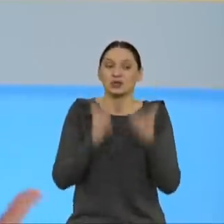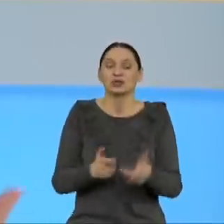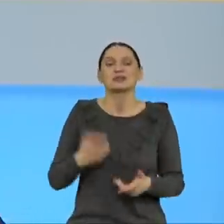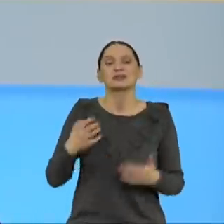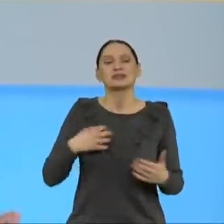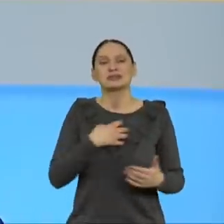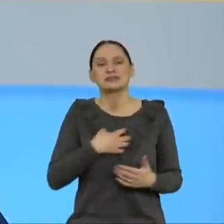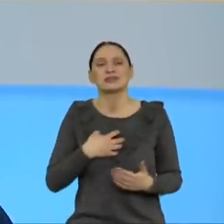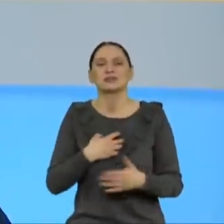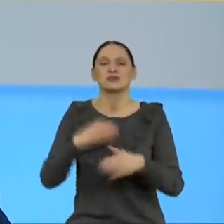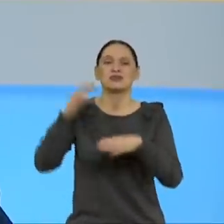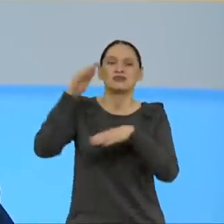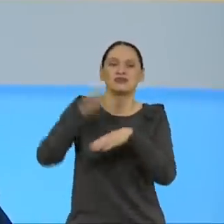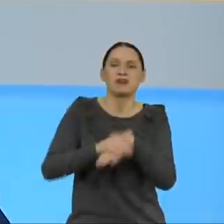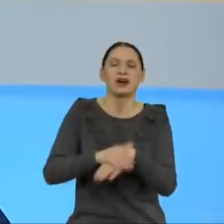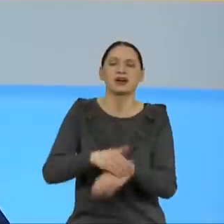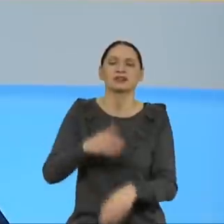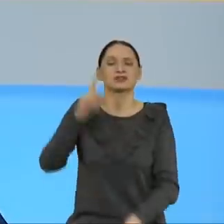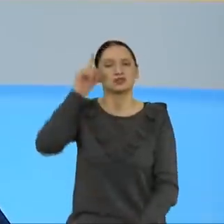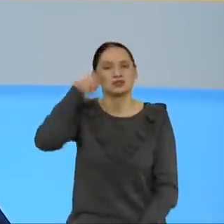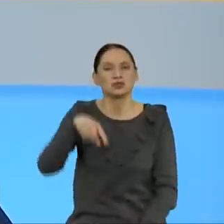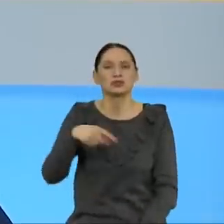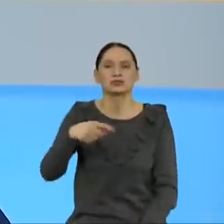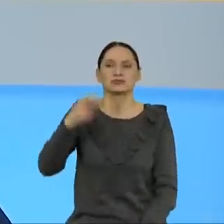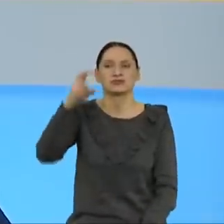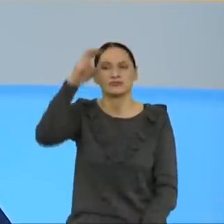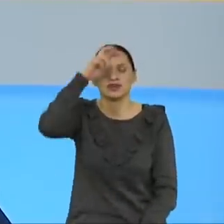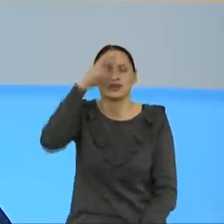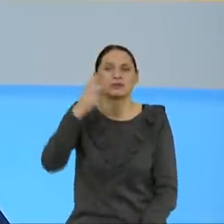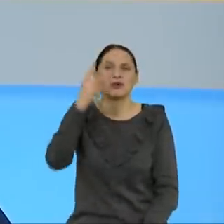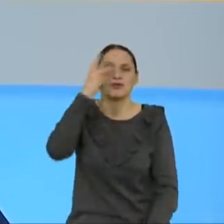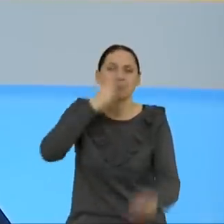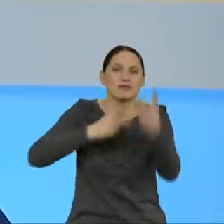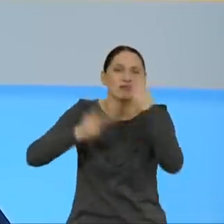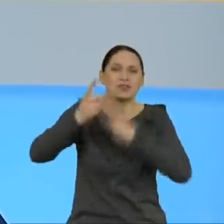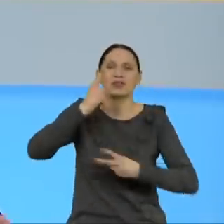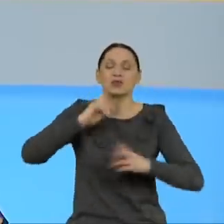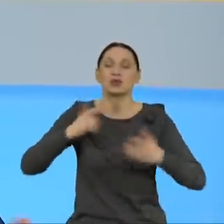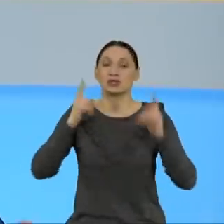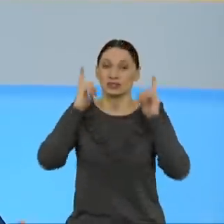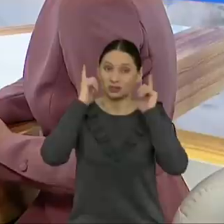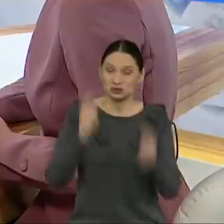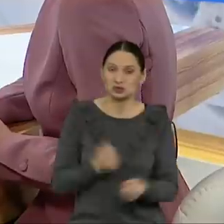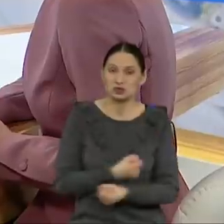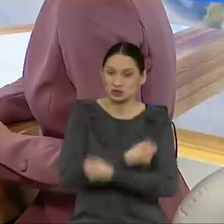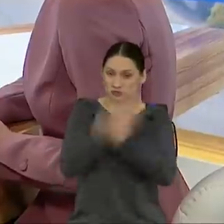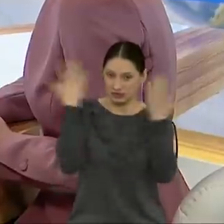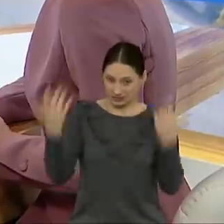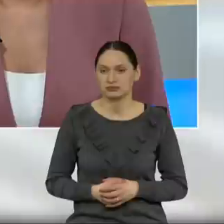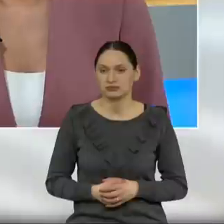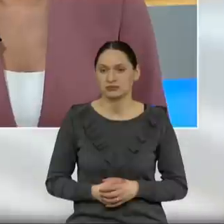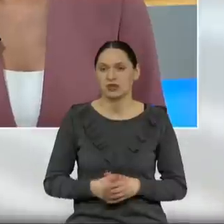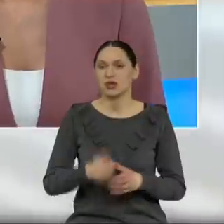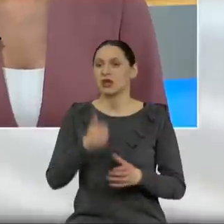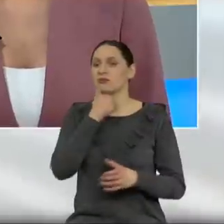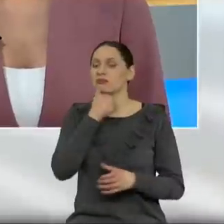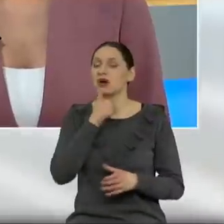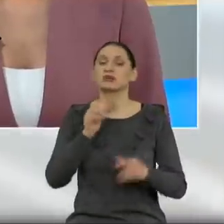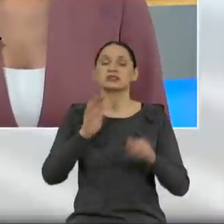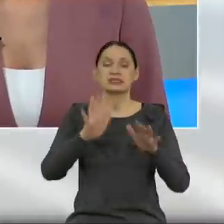principinė žinutė, kad vis dėlto mes tikrai švietimą traktuojame kaip centrinė dalykai. Jeigu